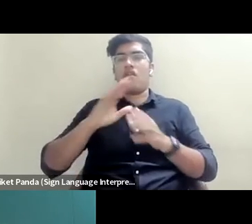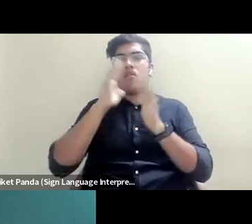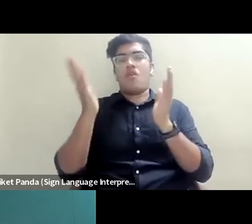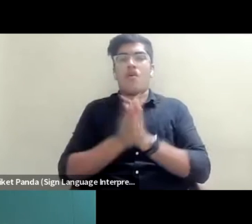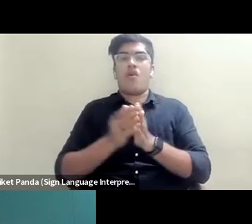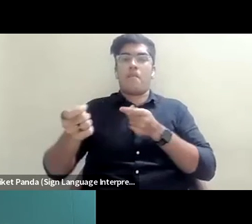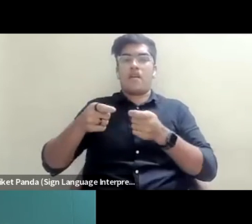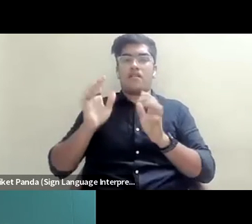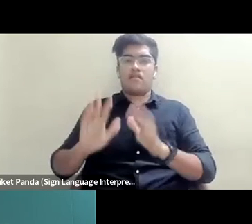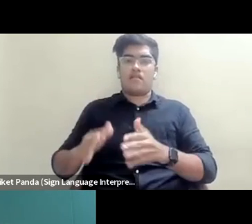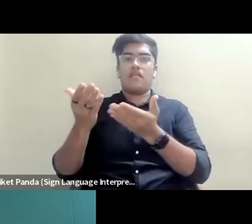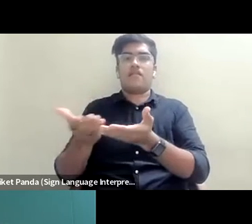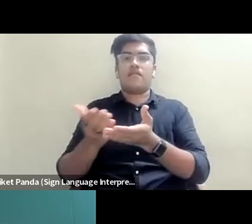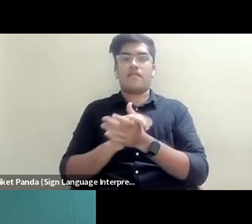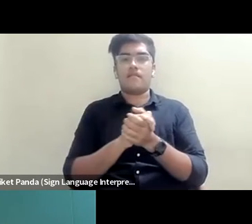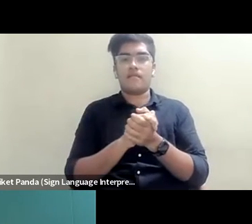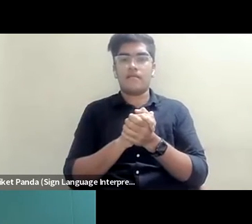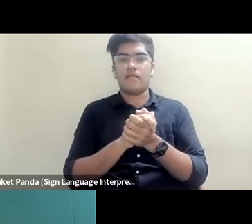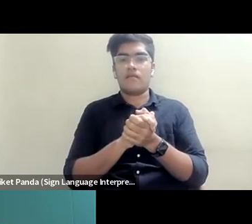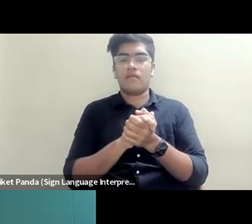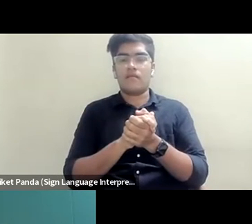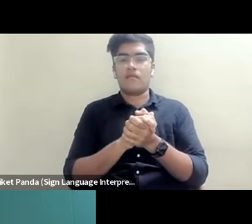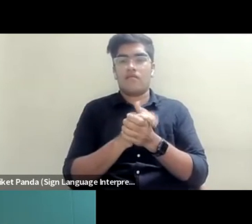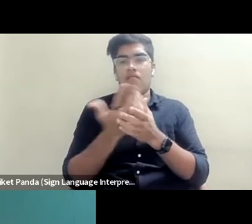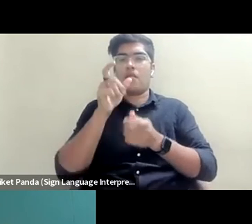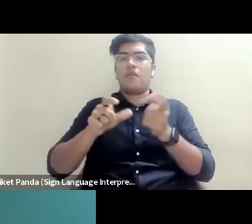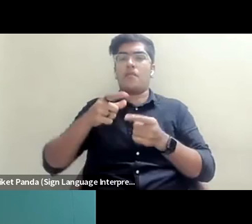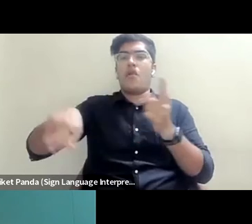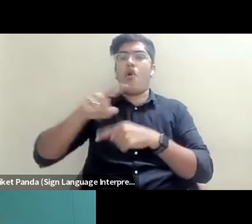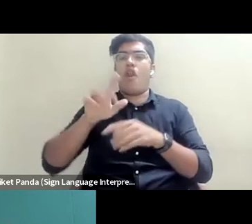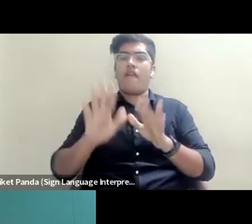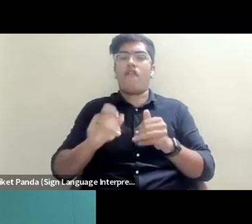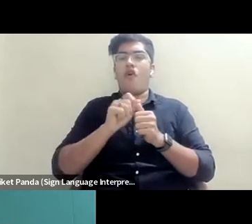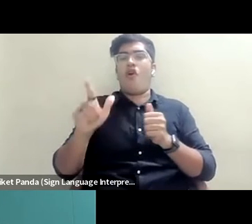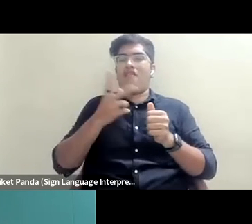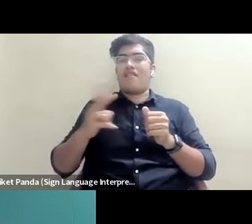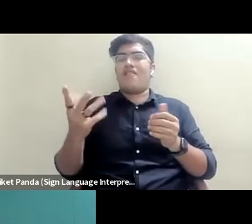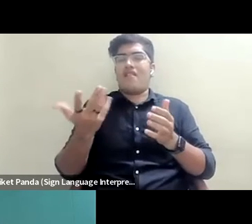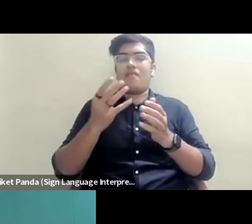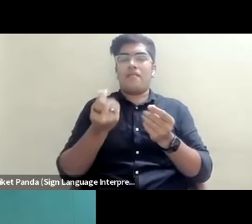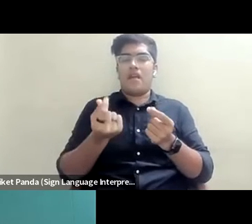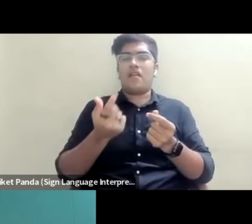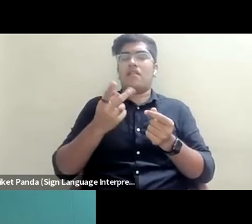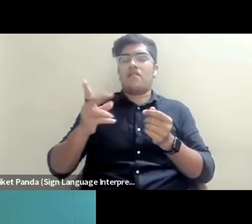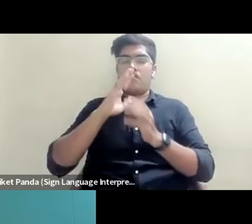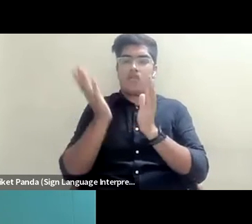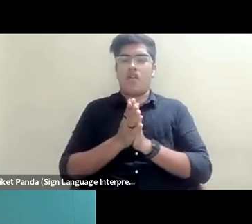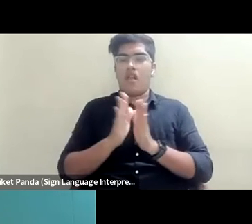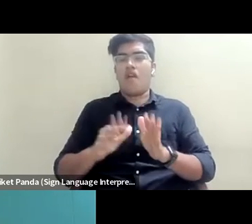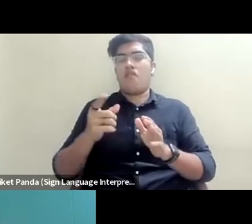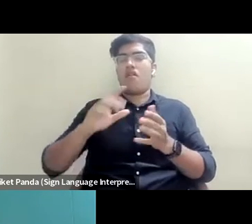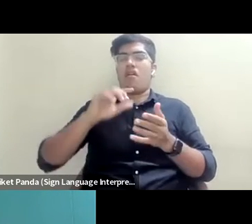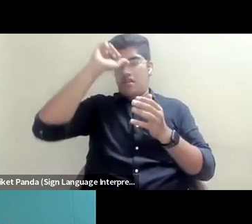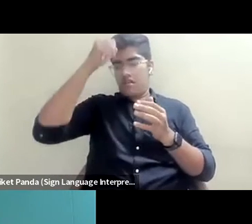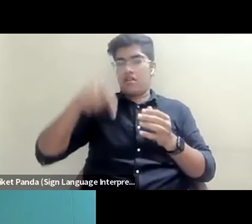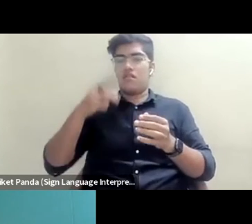हैं क्योंकि वो उनके पास में सब कुछ है ना। तो ये हमारे देश में परिस्थिति है। मुझे लगता है 7 मिनट हो